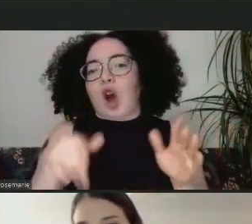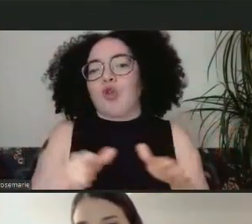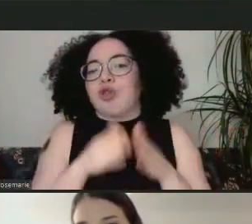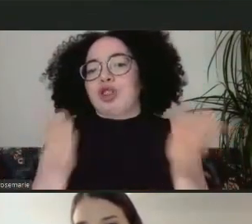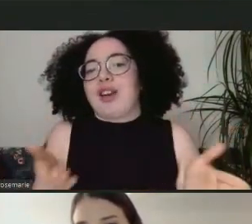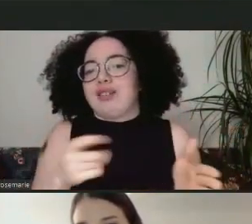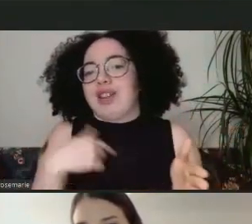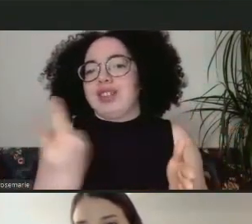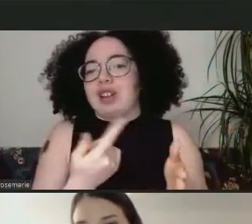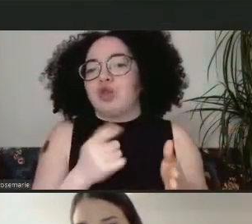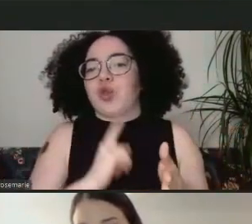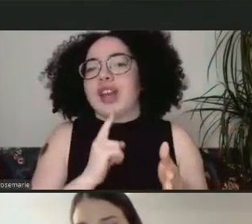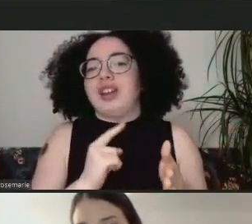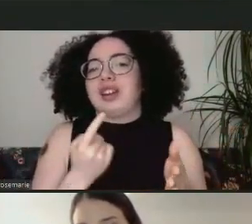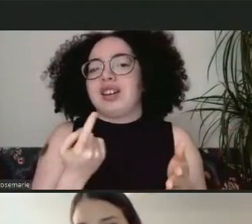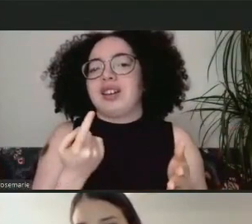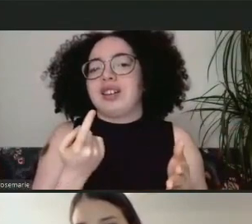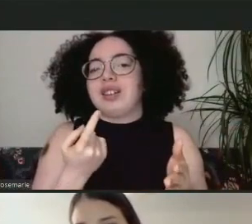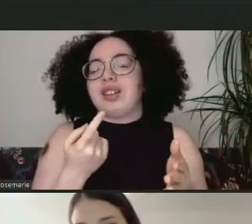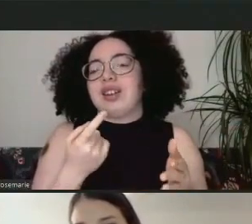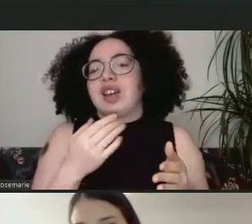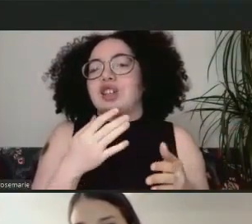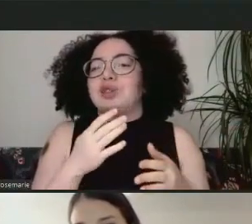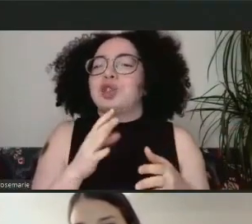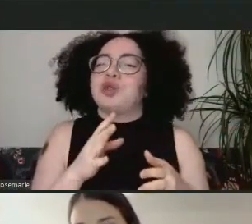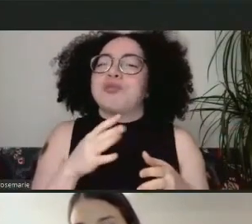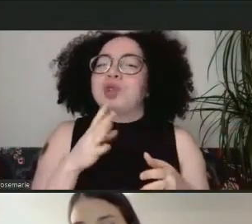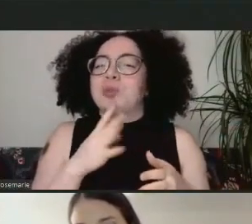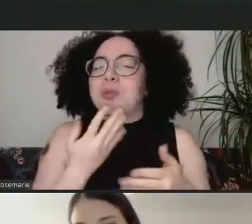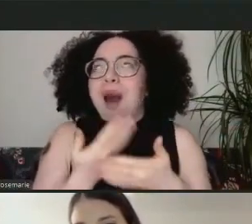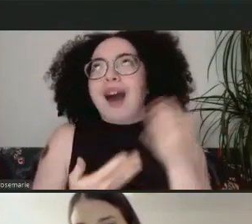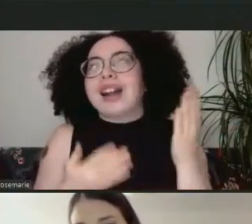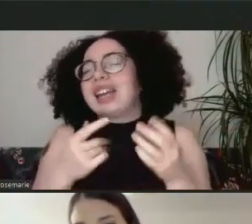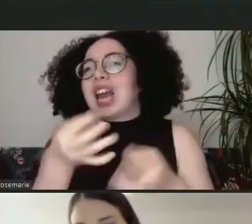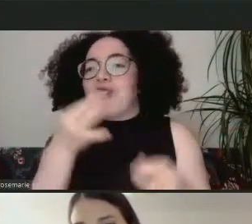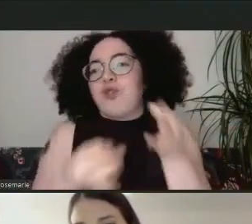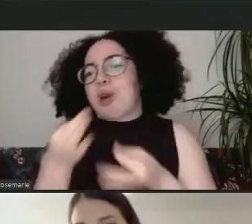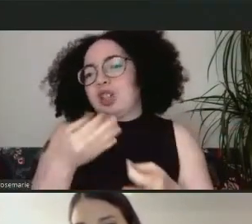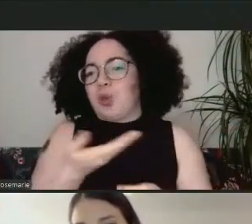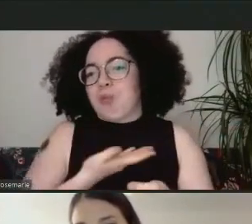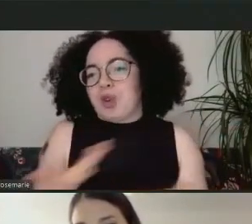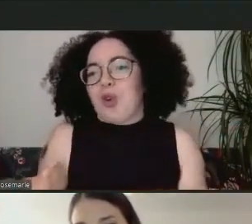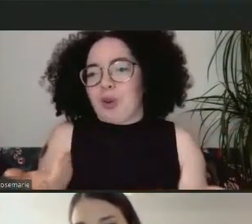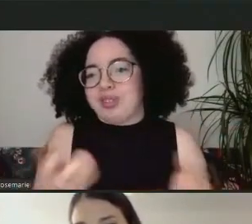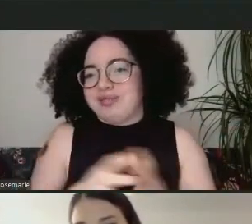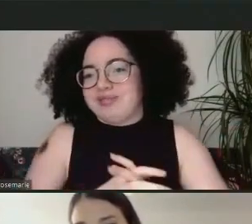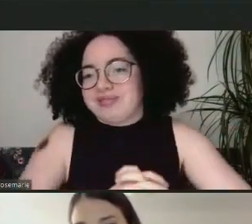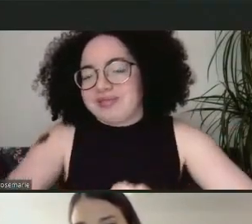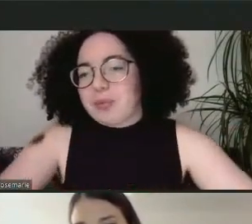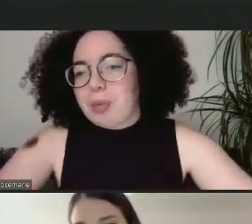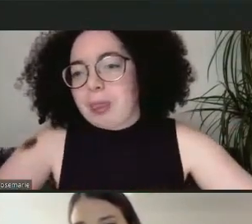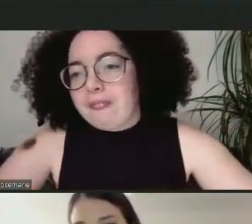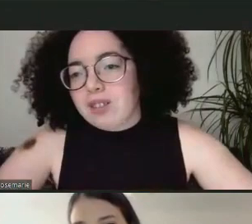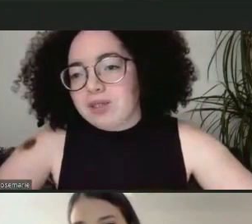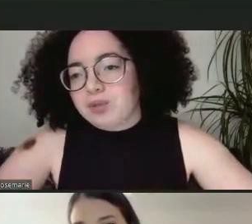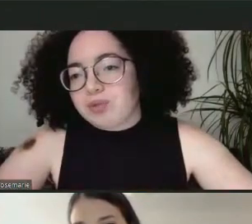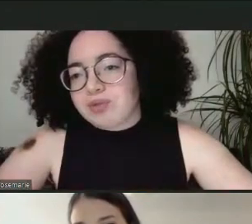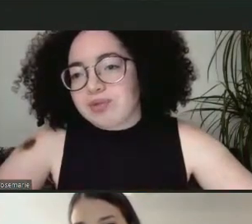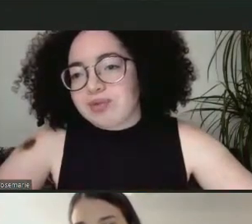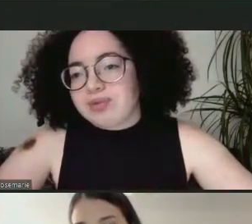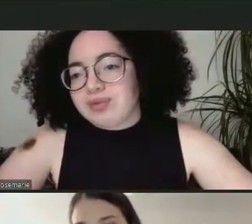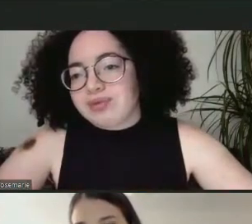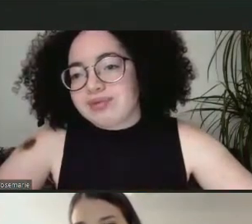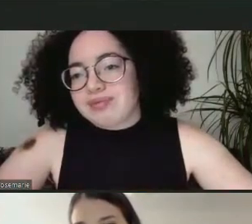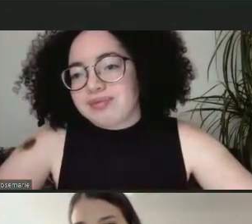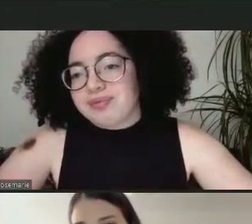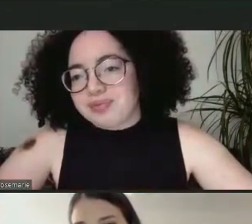Menschen. Ist auch sehr schade, weil ich mir denke, es wäre schön, wenn ich Informationen